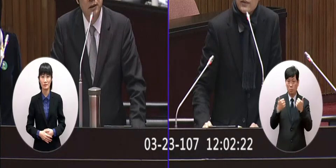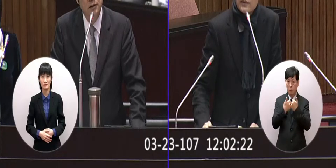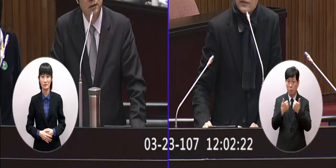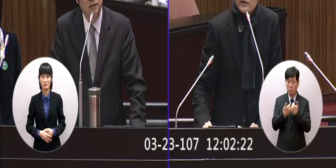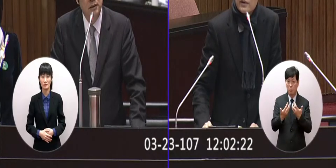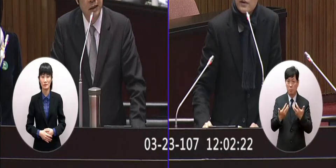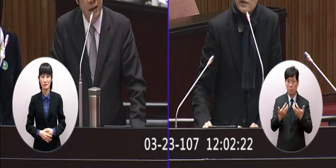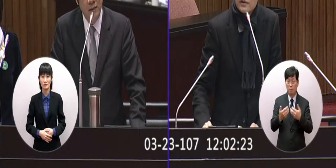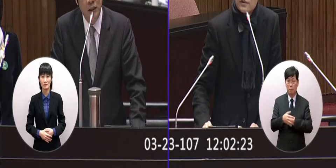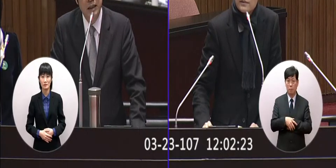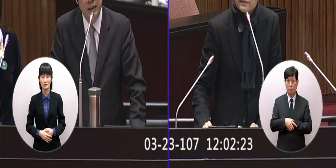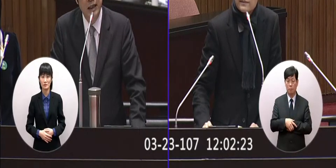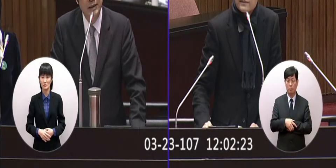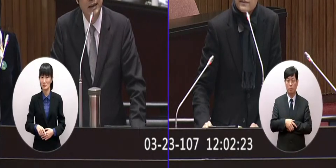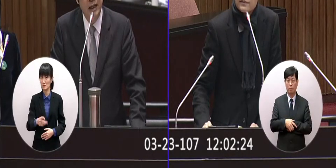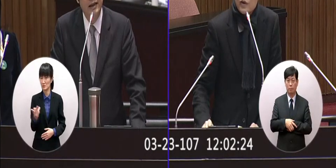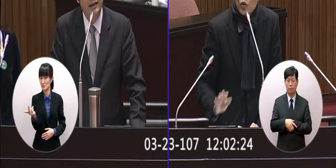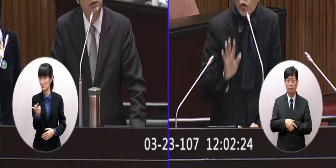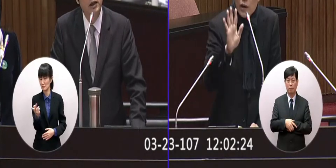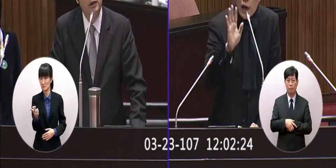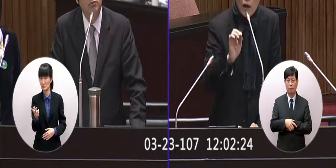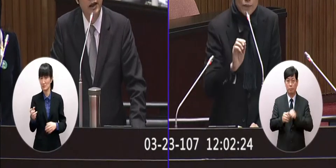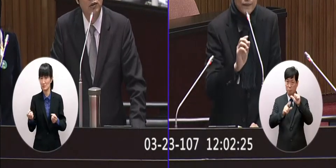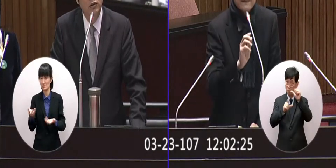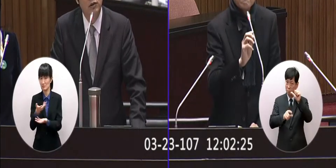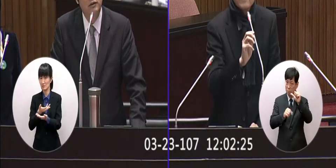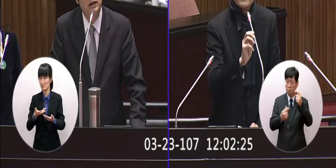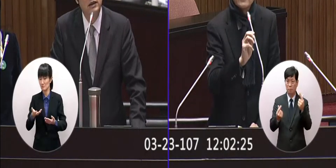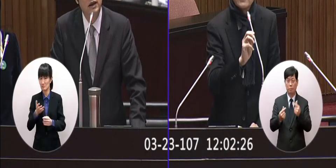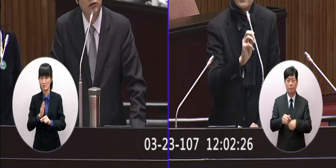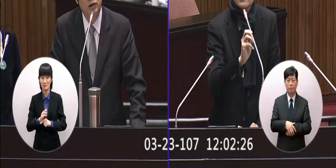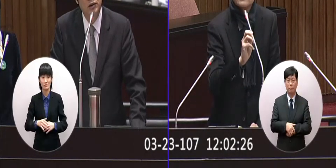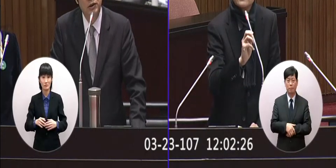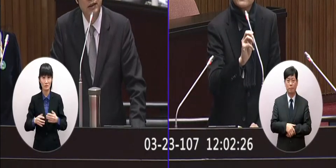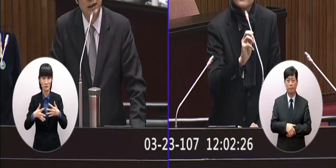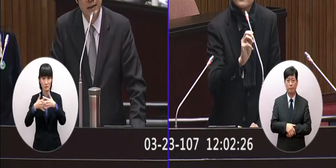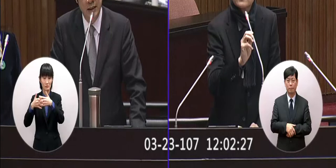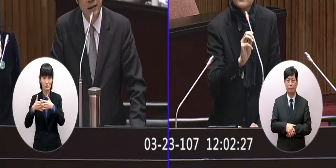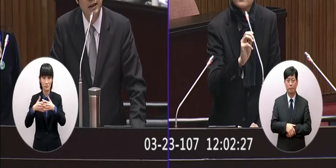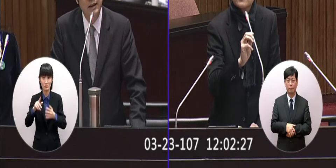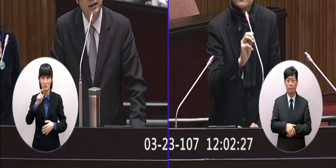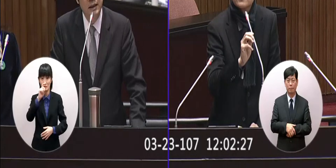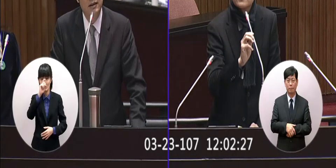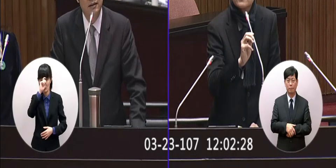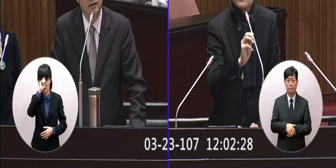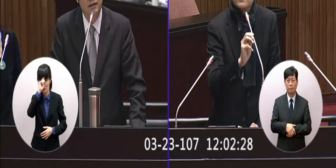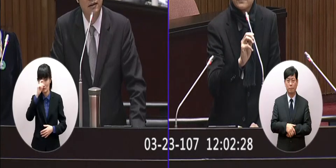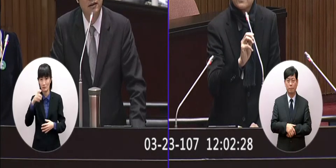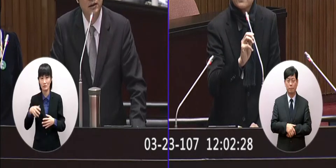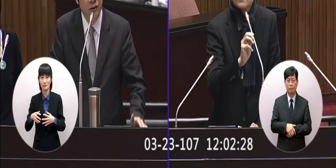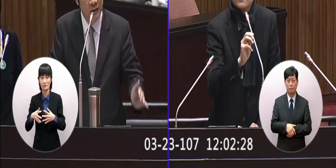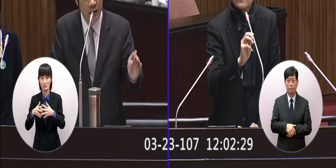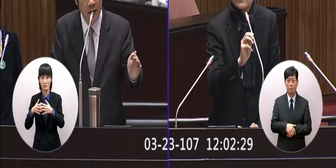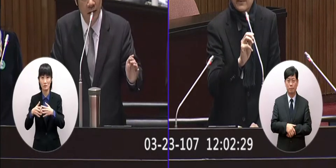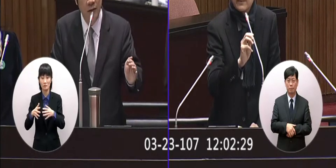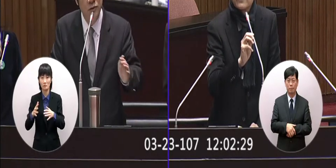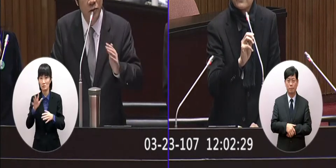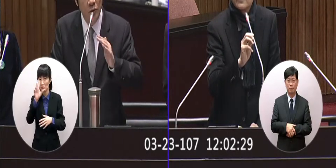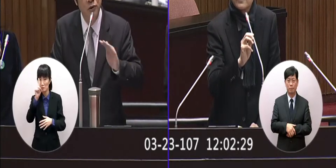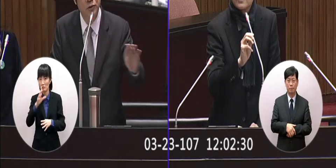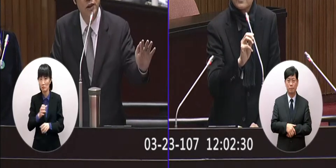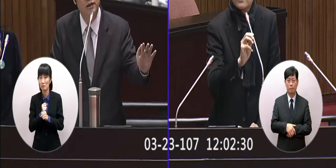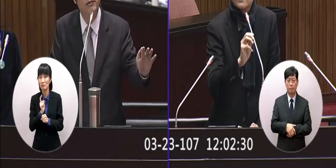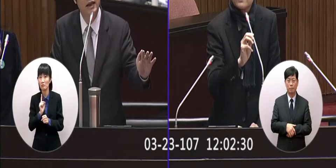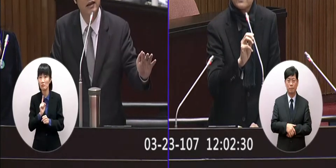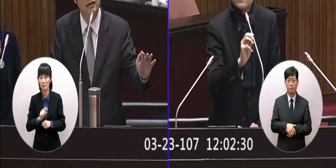面吗？ 他们可能还在谈， 五月的， 美国要求有一个前提性的，有一个前提性，就